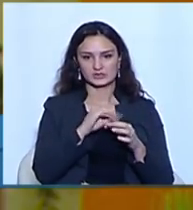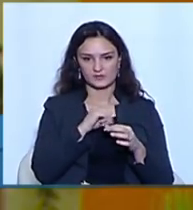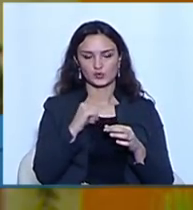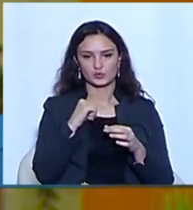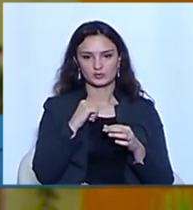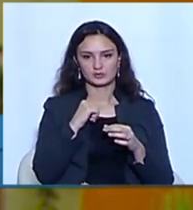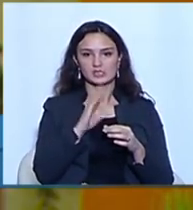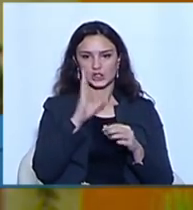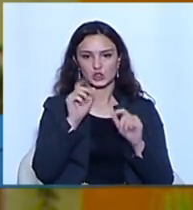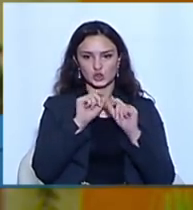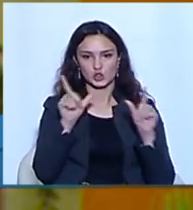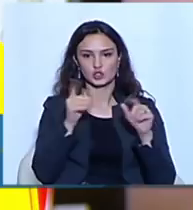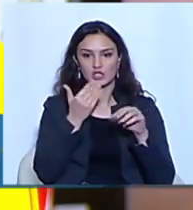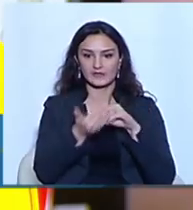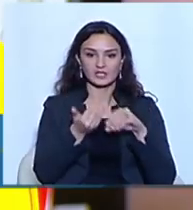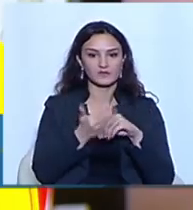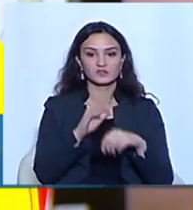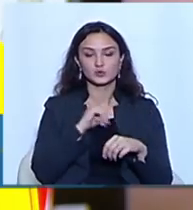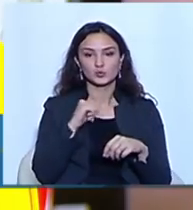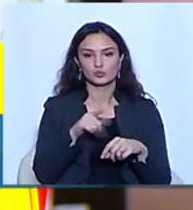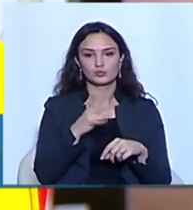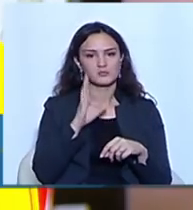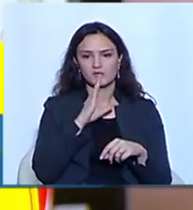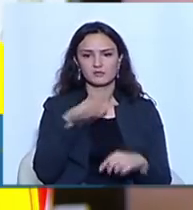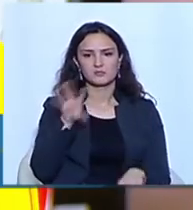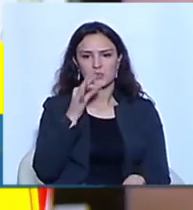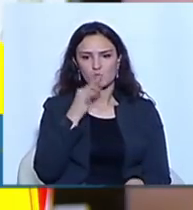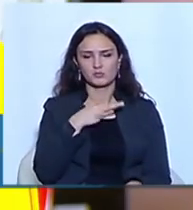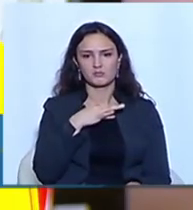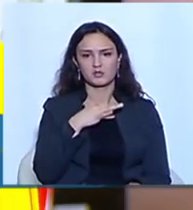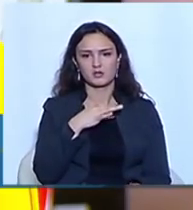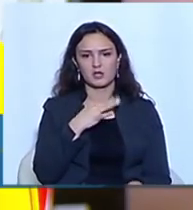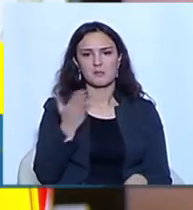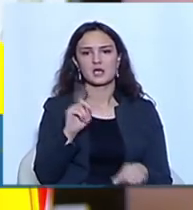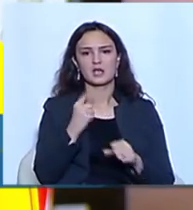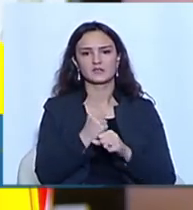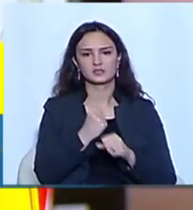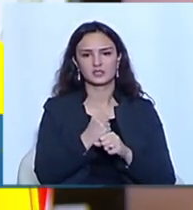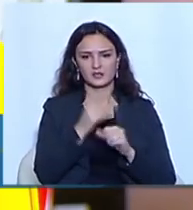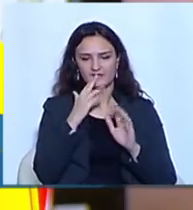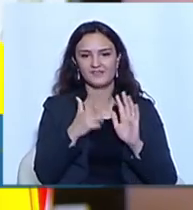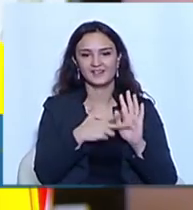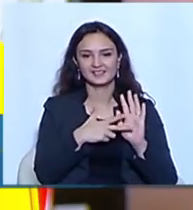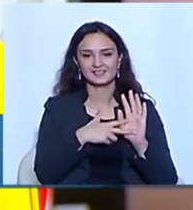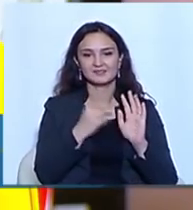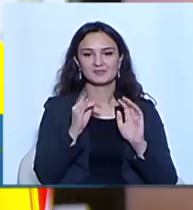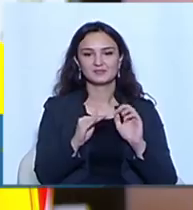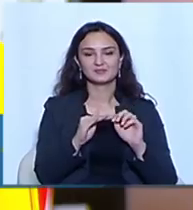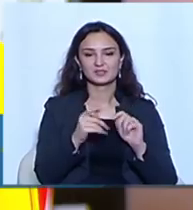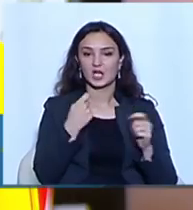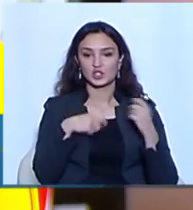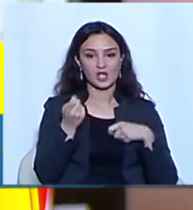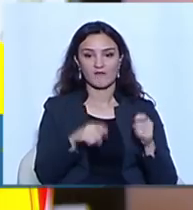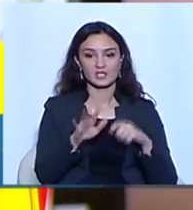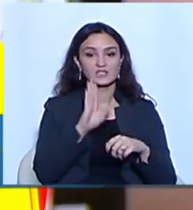თვითონ დილი სკოლაში დაიგვიანებს თუ არა, აი ძალიან ბევრი დედა მეუბნება. აბა რა ვქნა, 8 წლის ბავშვია ლაპარაკი, არ ჩავაცვა და